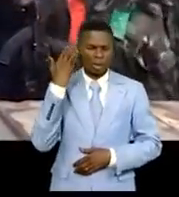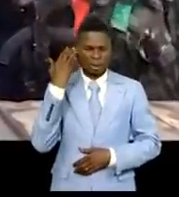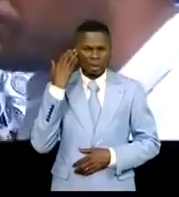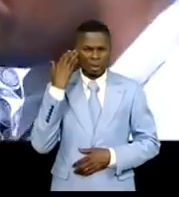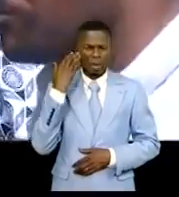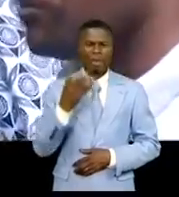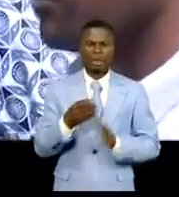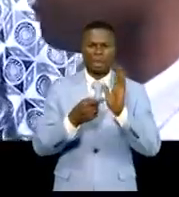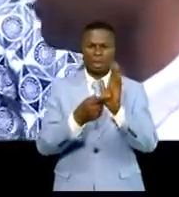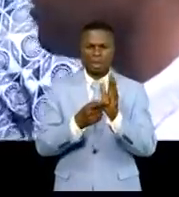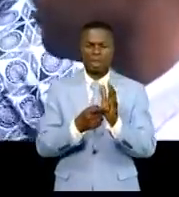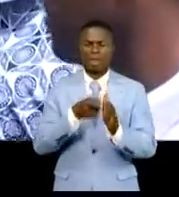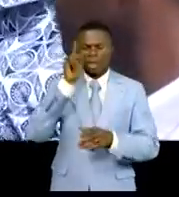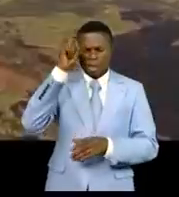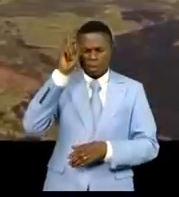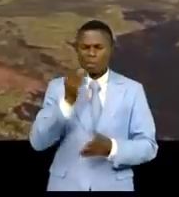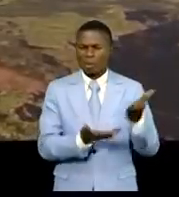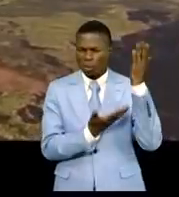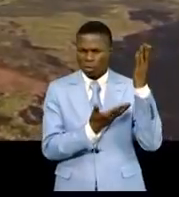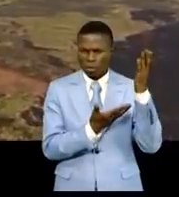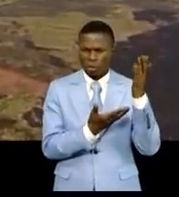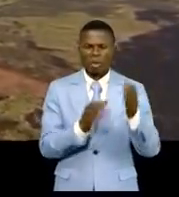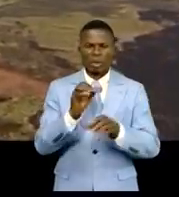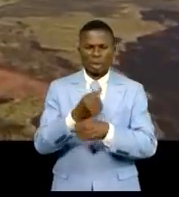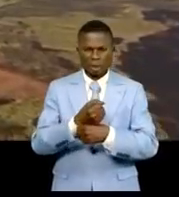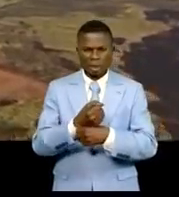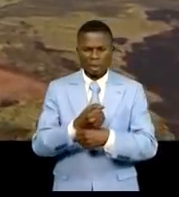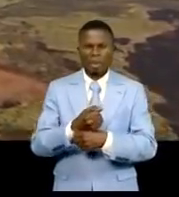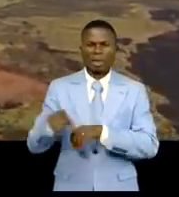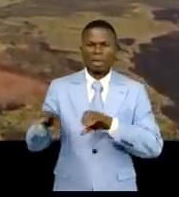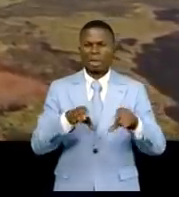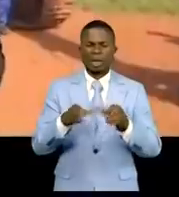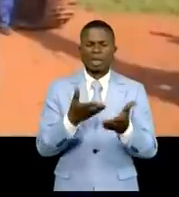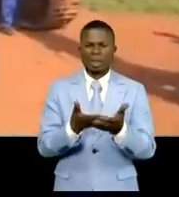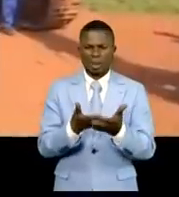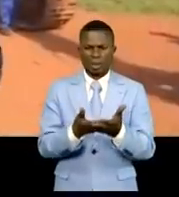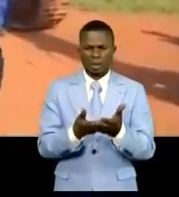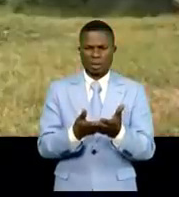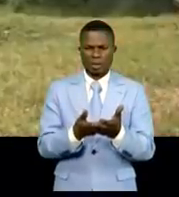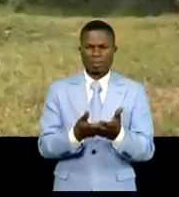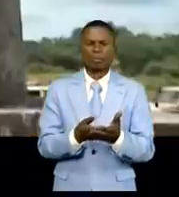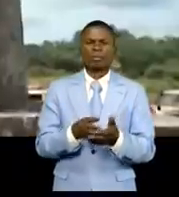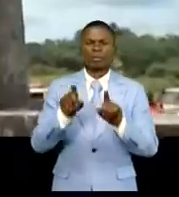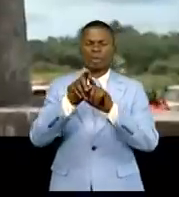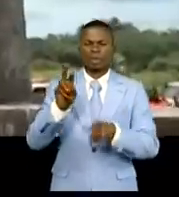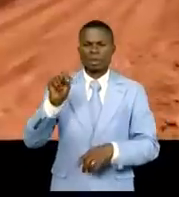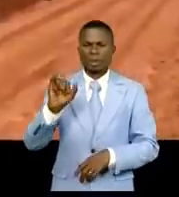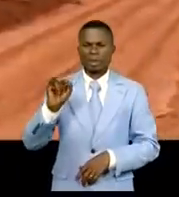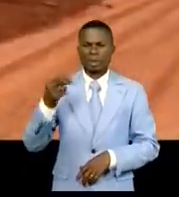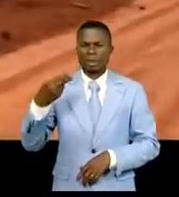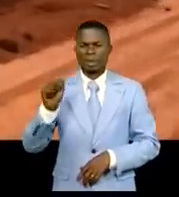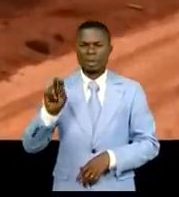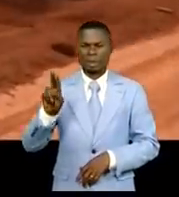identifier certaines priorités de la contrée, dont la création de l'axe Dungu-Touradou-Urba, Makilimbo-Niangara ou encore